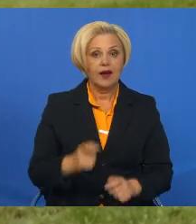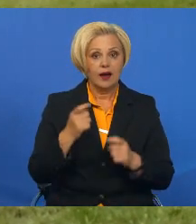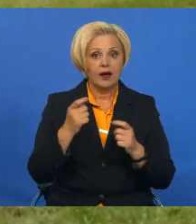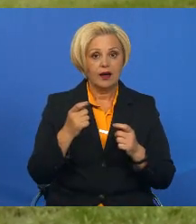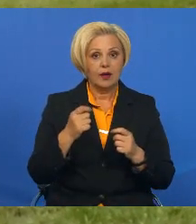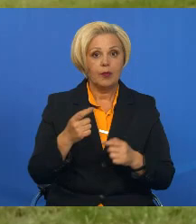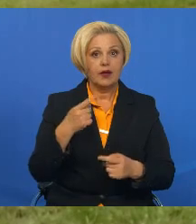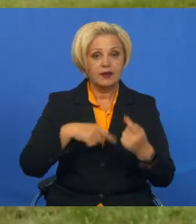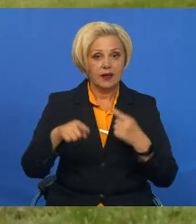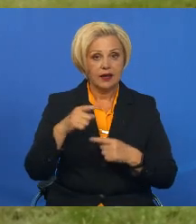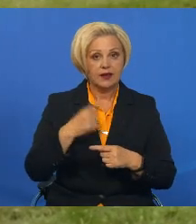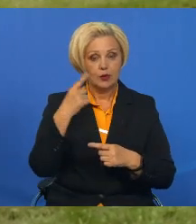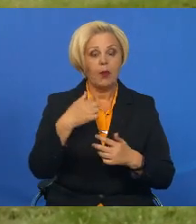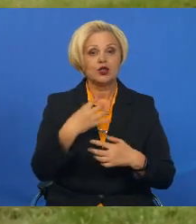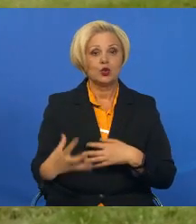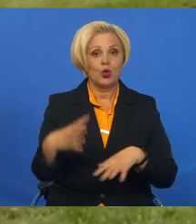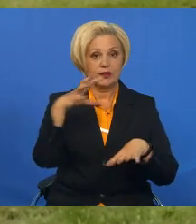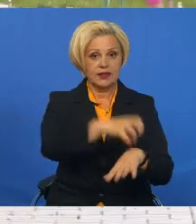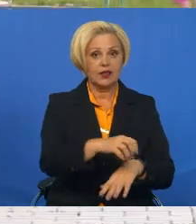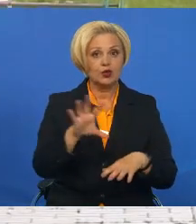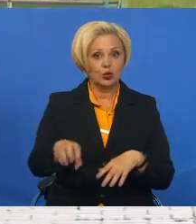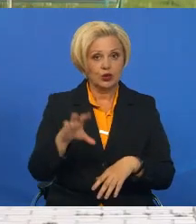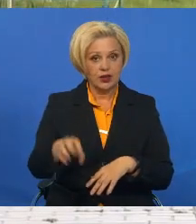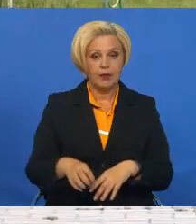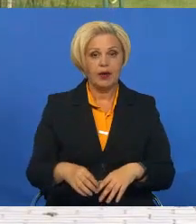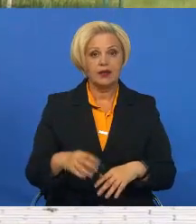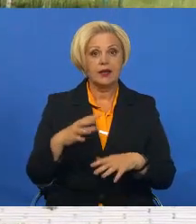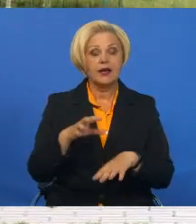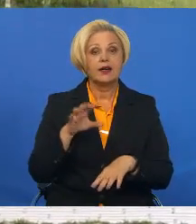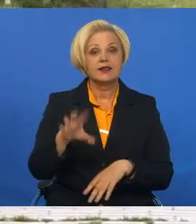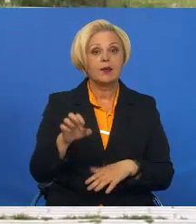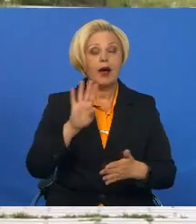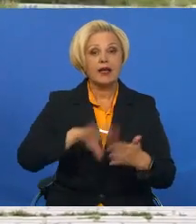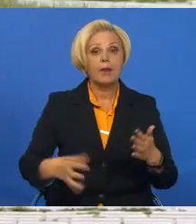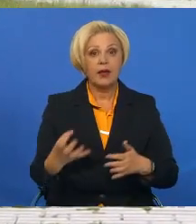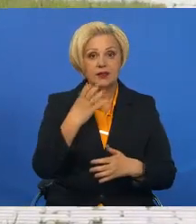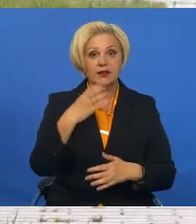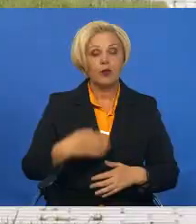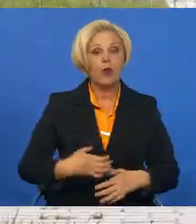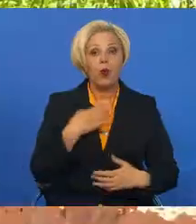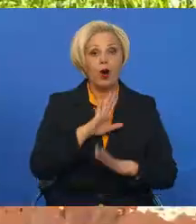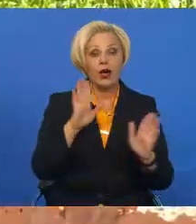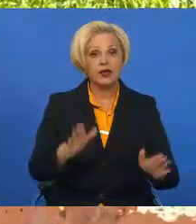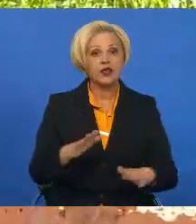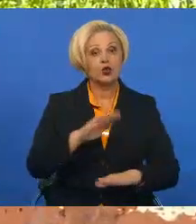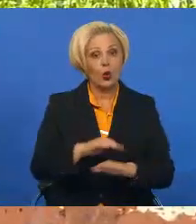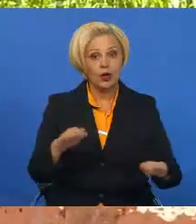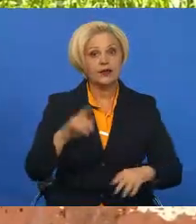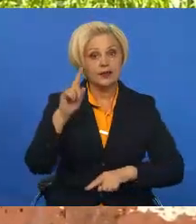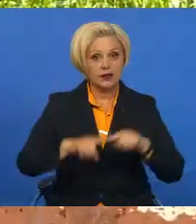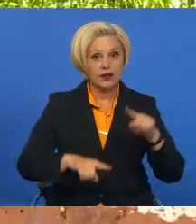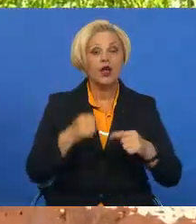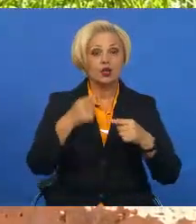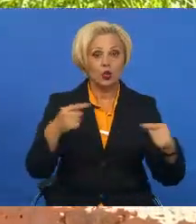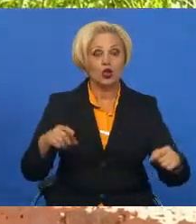назад, сынучак, а то сейчас загрызуць нас сабакі здесь. Жывёлы без намордников палохают не только детей и их занепокойных батьков, але и